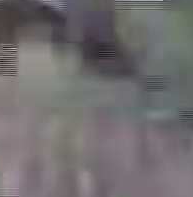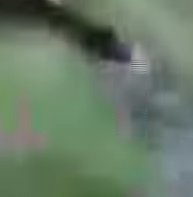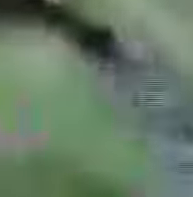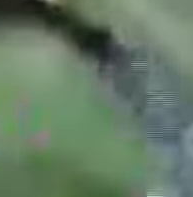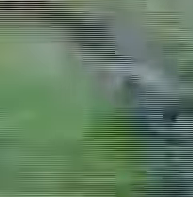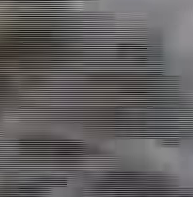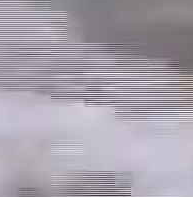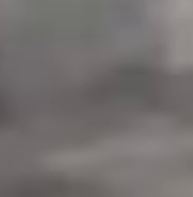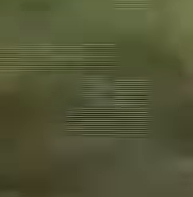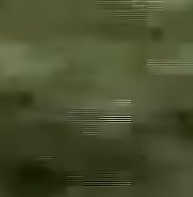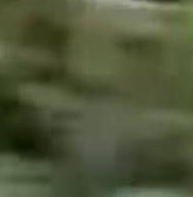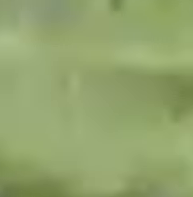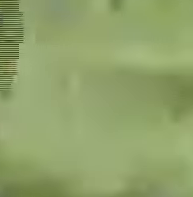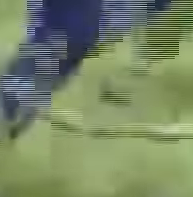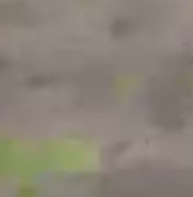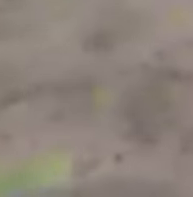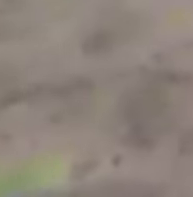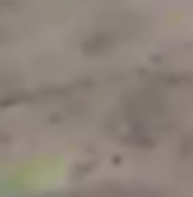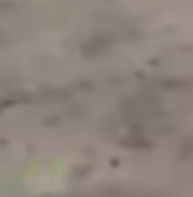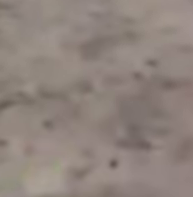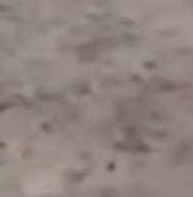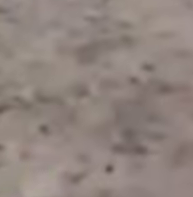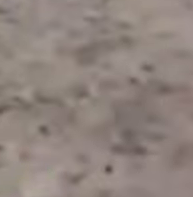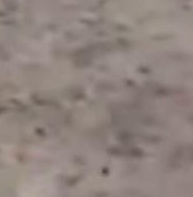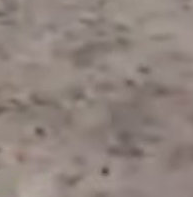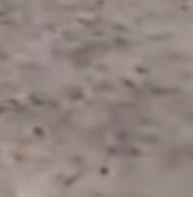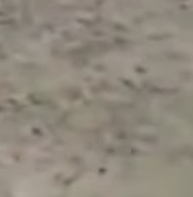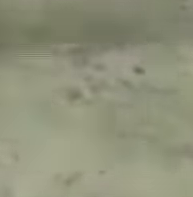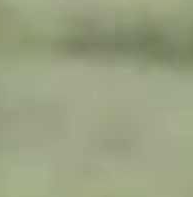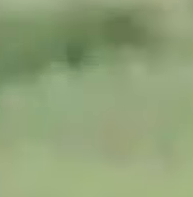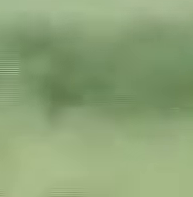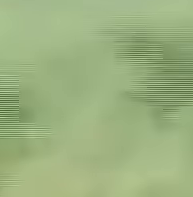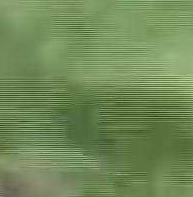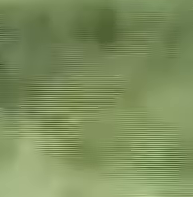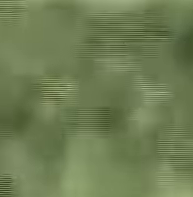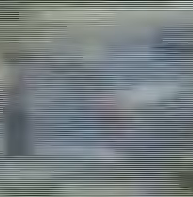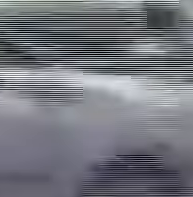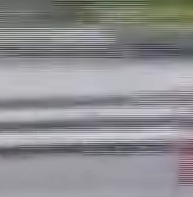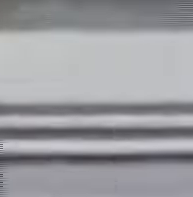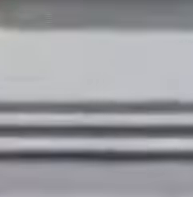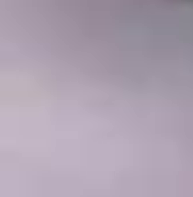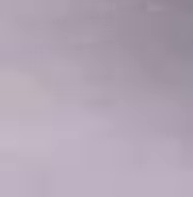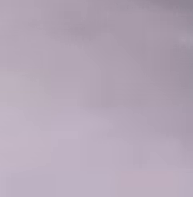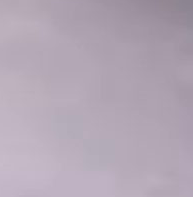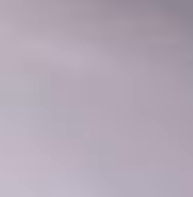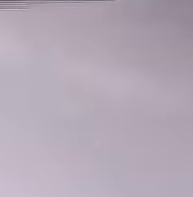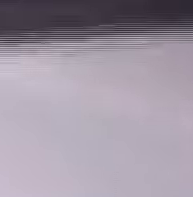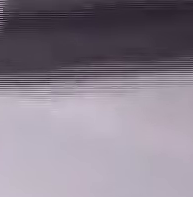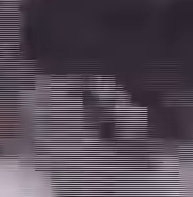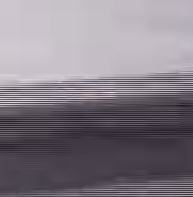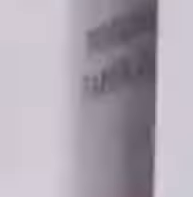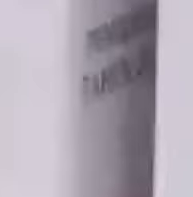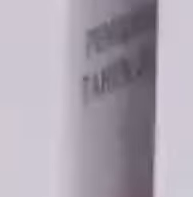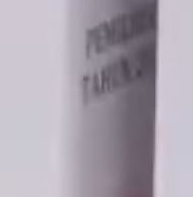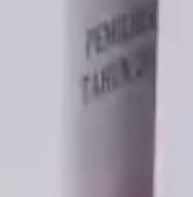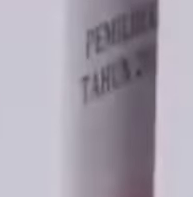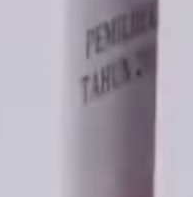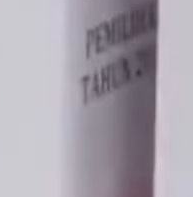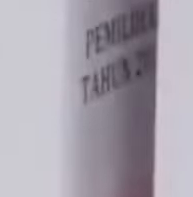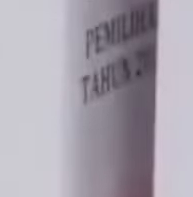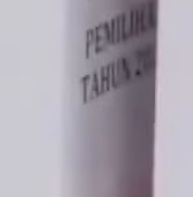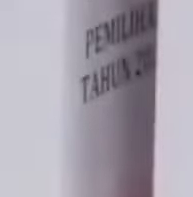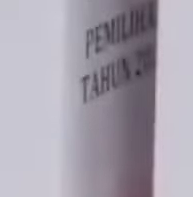Setiap hari yang kita lalui adalah cerita besar kita. Di sana ada tantangan besar yang harus kita hadapi.